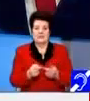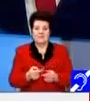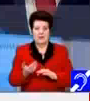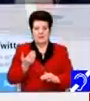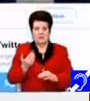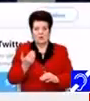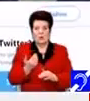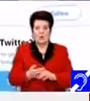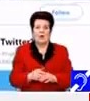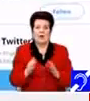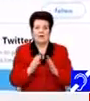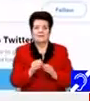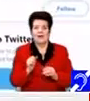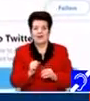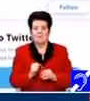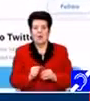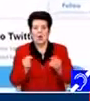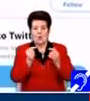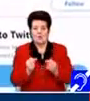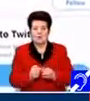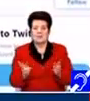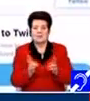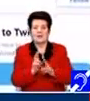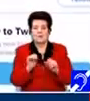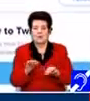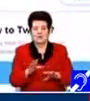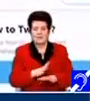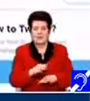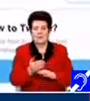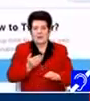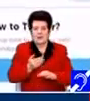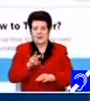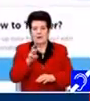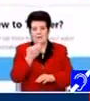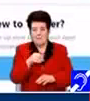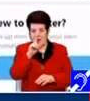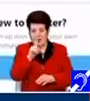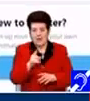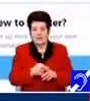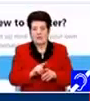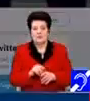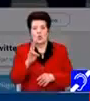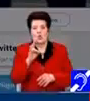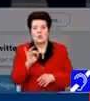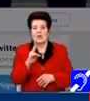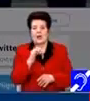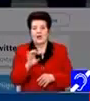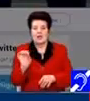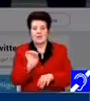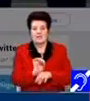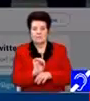ulterior. Casa Albă confirmă informația. Întâlnirea ar putea avea loc până luna mai, iar testele balistice și nucleare sunt